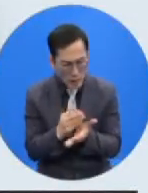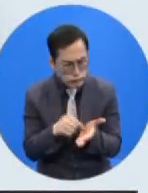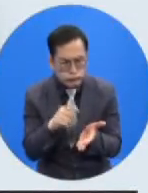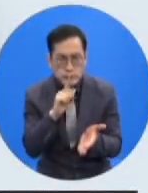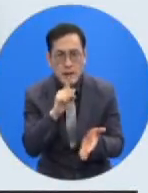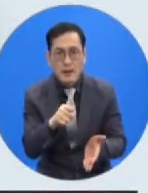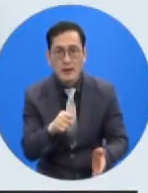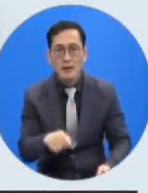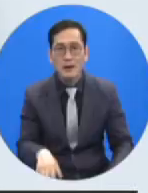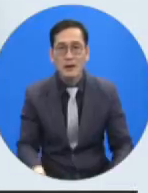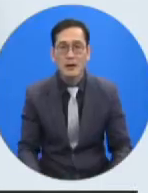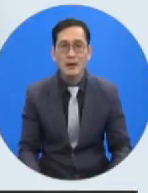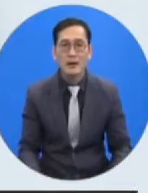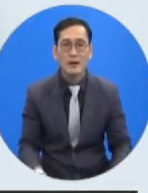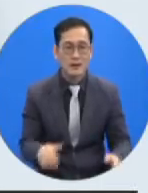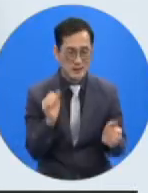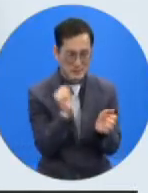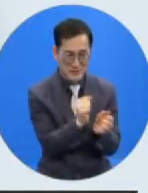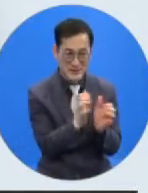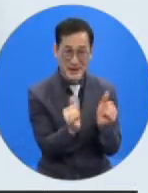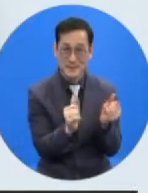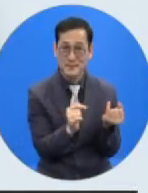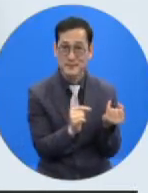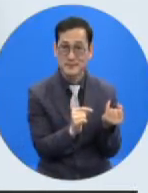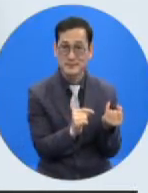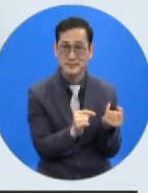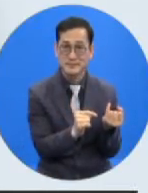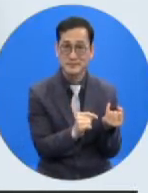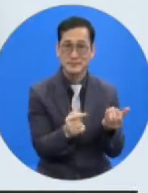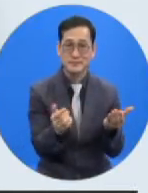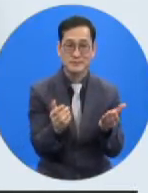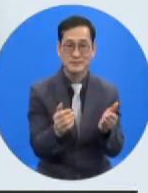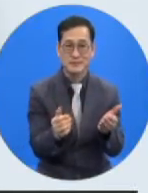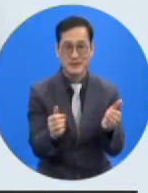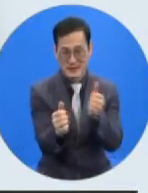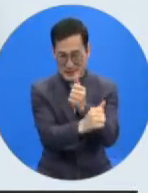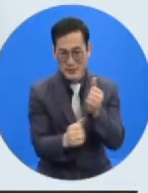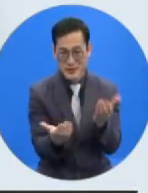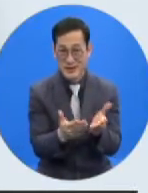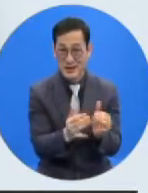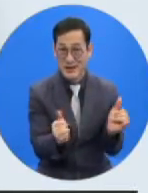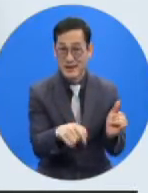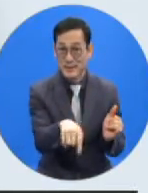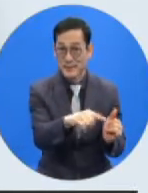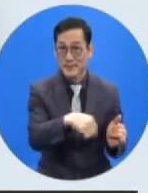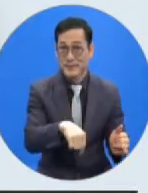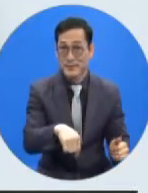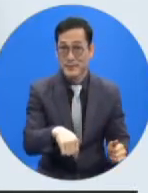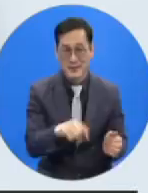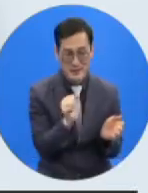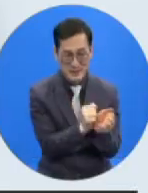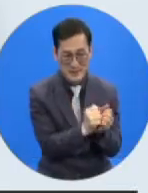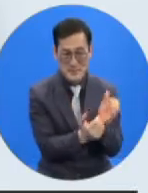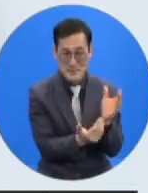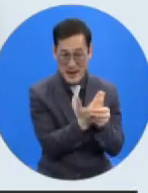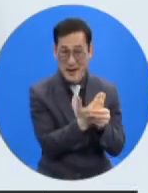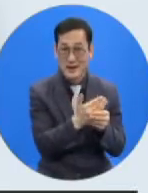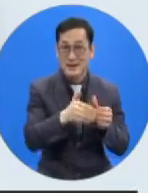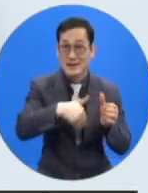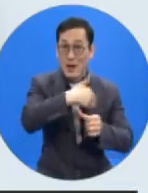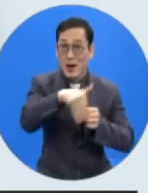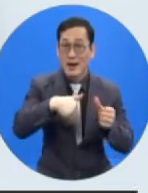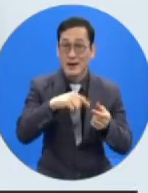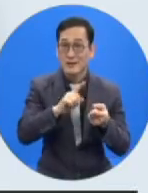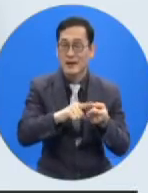걱정하지 마시라. 직원 확진자 발생한 강남 유흥주점 측이 임직원들에게 확진자 발생 사실 경위 등에 대해서 단체 문자를